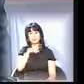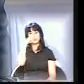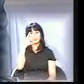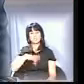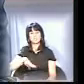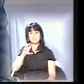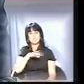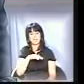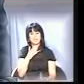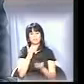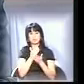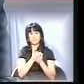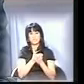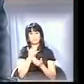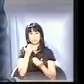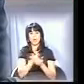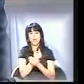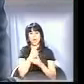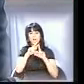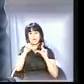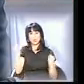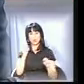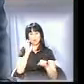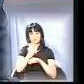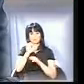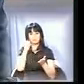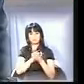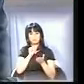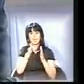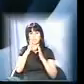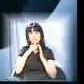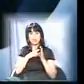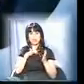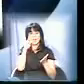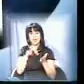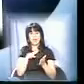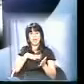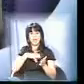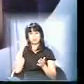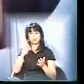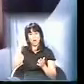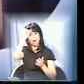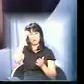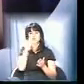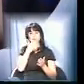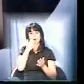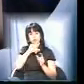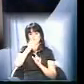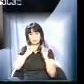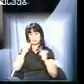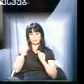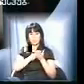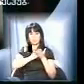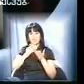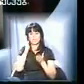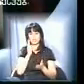რუსეთში საქართველოს სეპარატისტული რესპუბლიკების ახალ რუქებს გამოუშვებენ, სადაც სოფლები და ქალაქები არა ქართული, არამედ აფხაზური და ოსური ტრანსკრიფციით